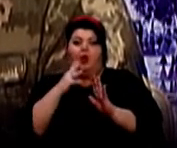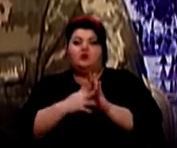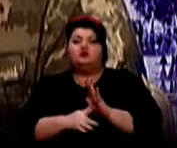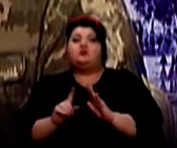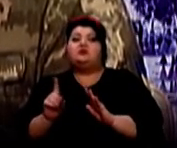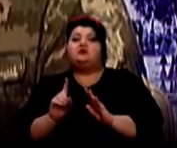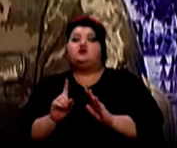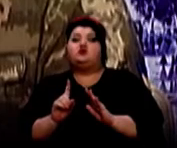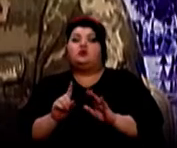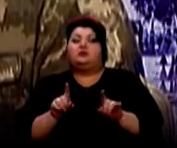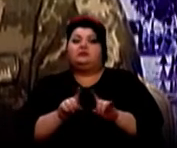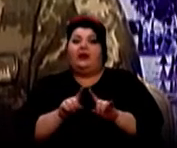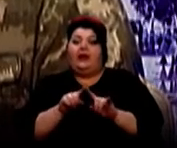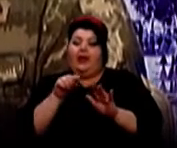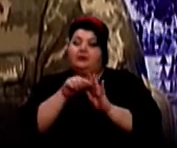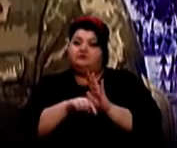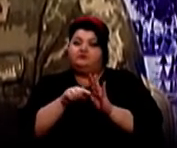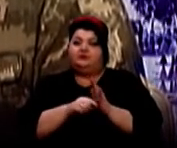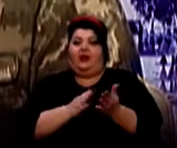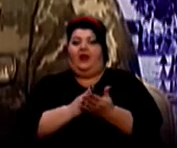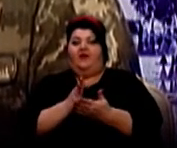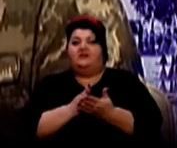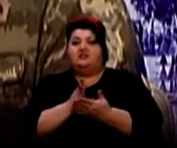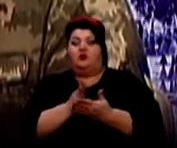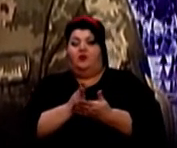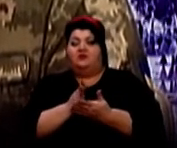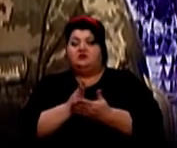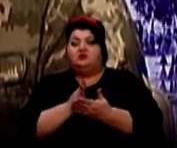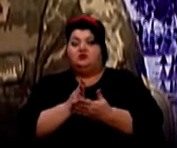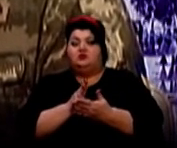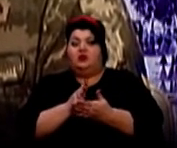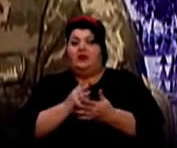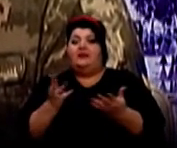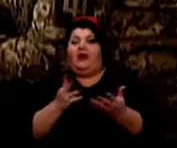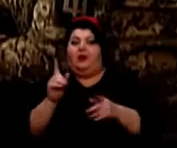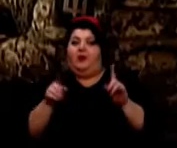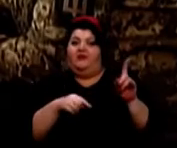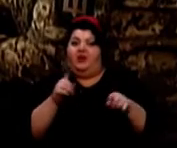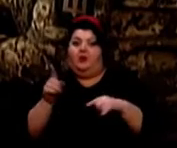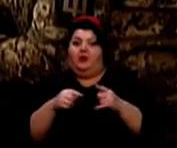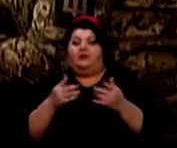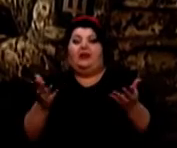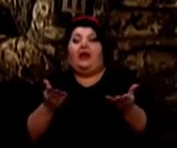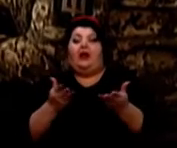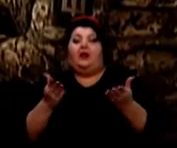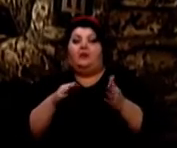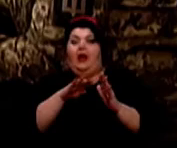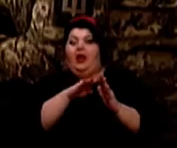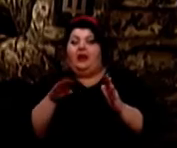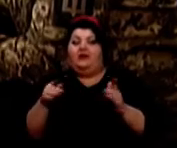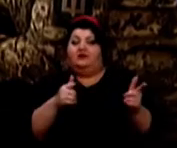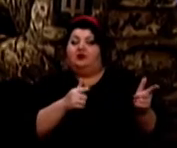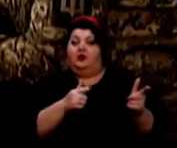таке військова служба і з чим її їдять, і з якими вимогами, з якими рівень